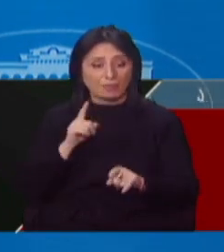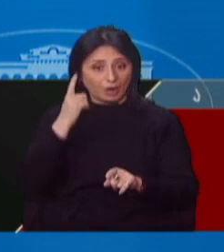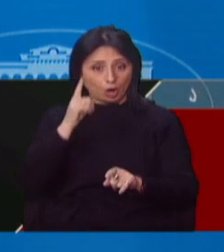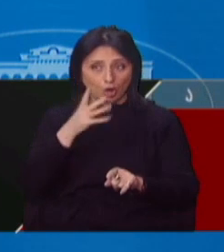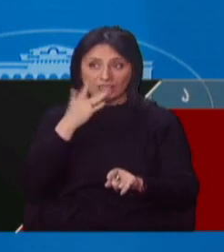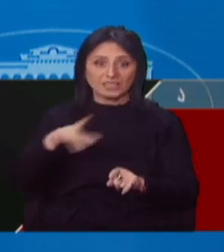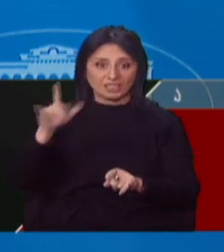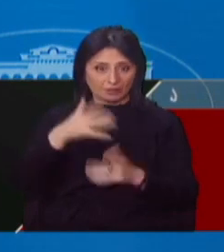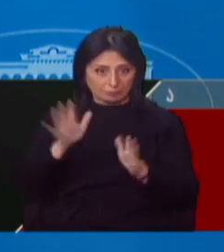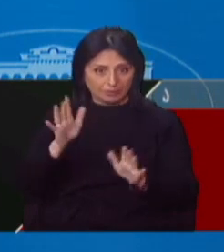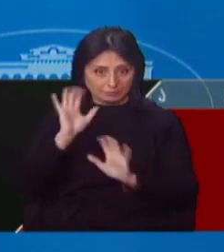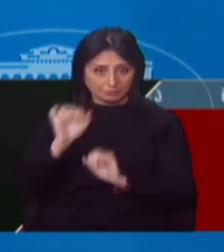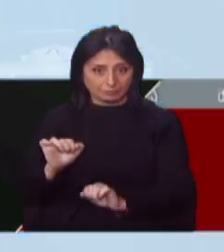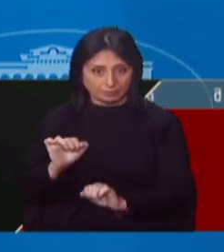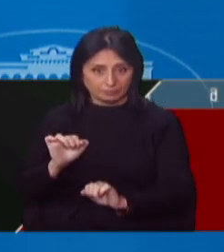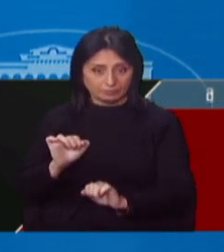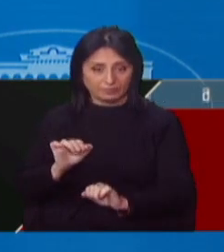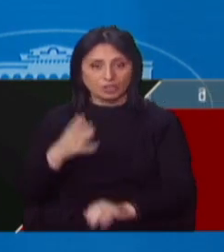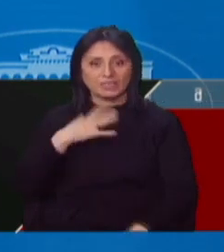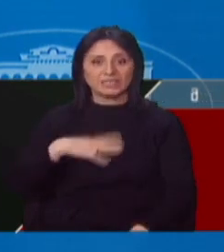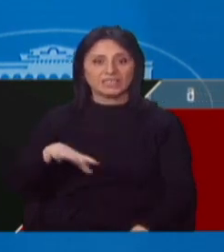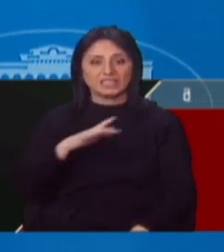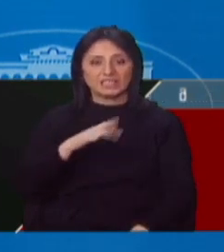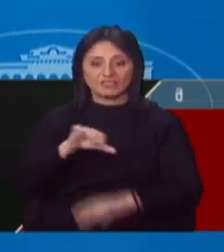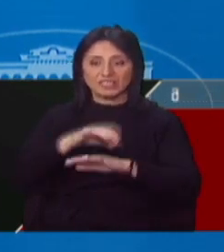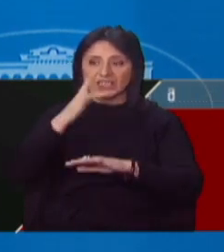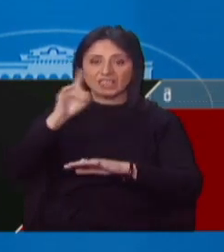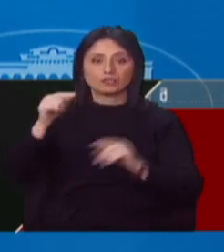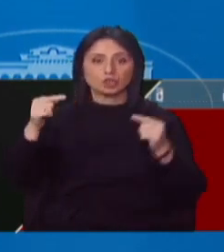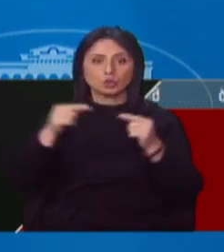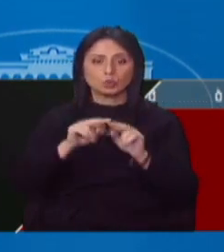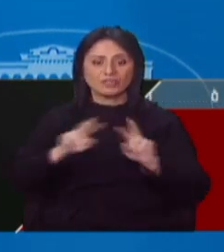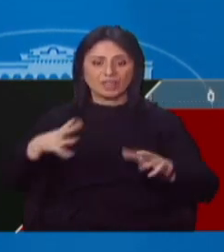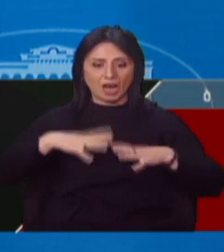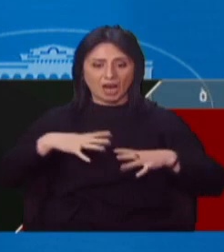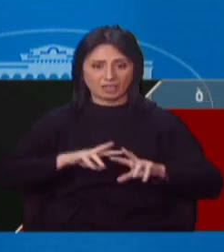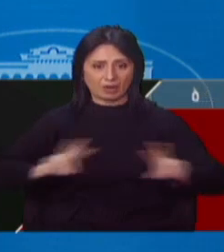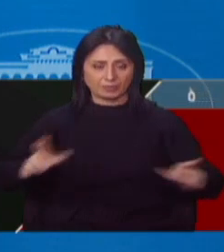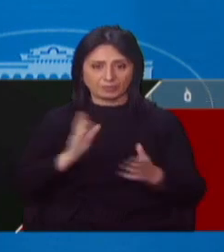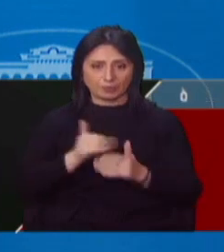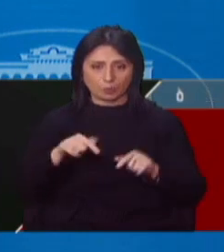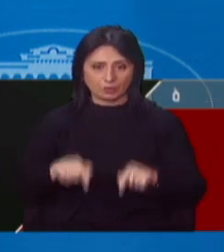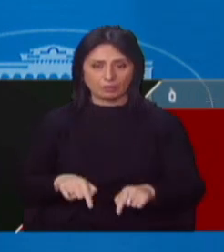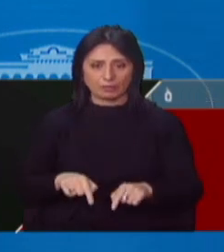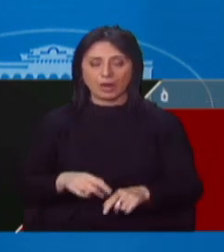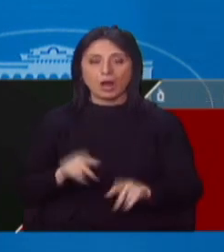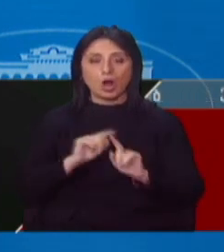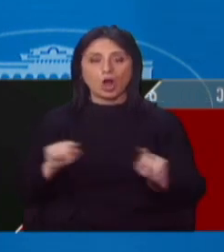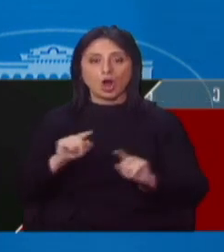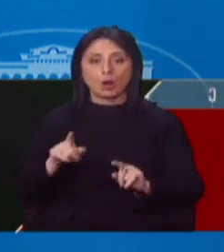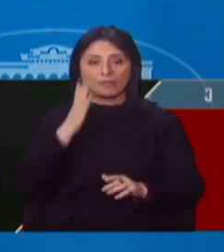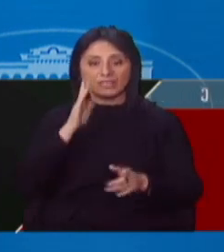გონიათ, ქვეყნის გარეთ სხვანაირი სიტუაცია იქნება. საქართველოს საზღვრებს გარეთაც ზუსტად ისეთივე ქართველები არიან, როგორც აქ ვარ. და